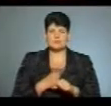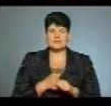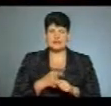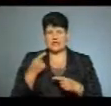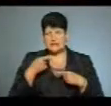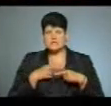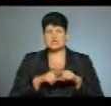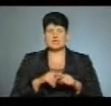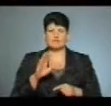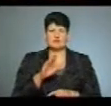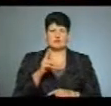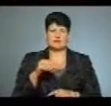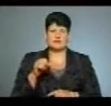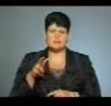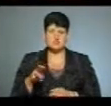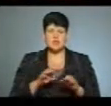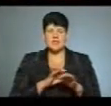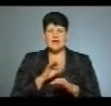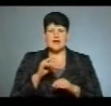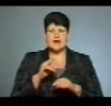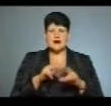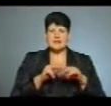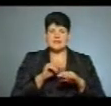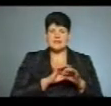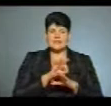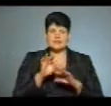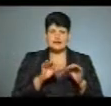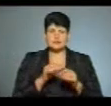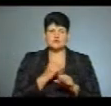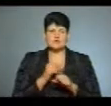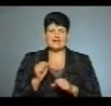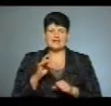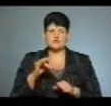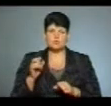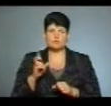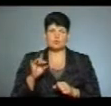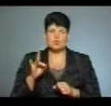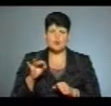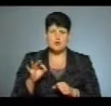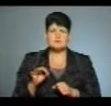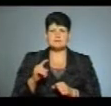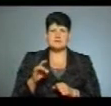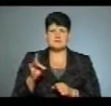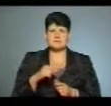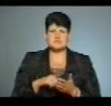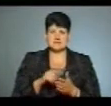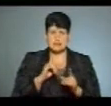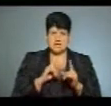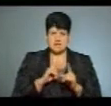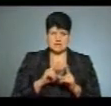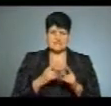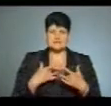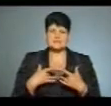інженер-проєктант Володимир Демчук та архітектор Арсен Габрик, які працюють в архітектурному бюро при Збаразькій міській раді. Сама сцена